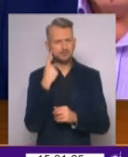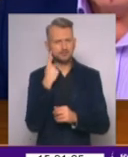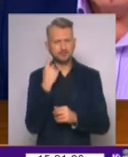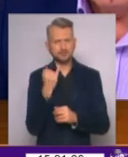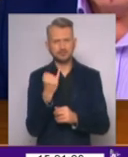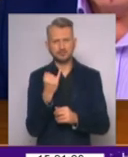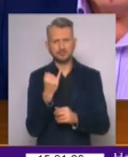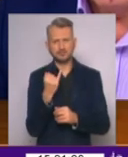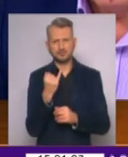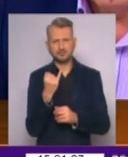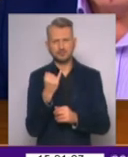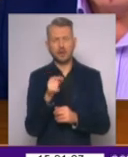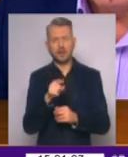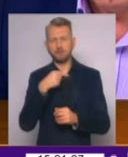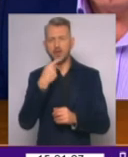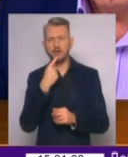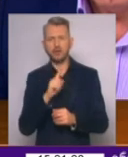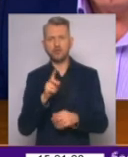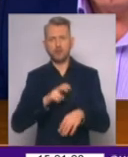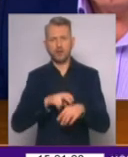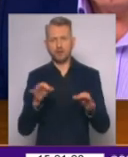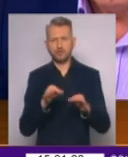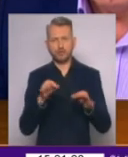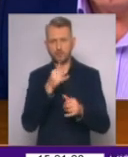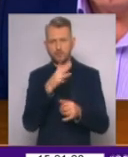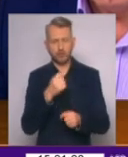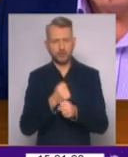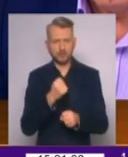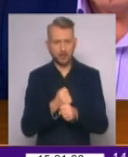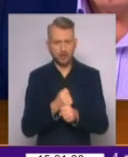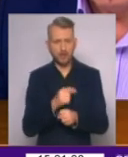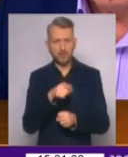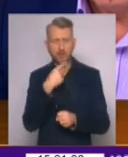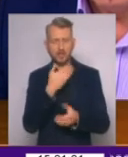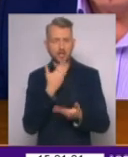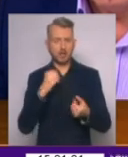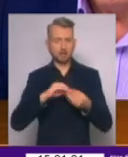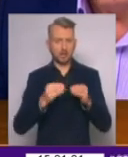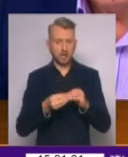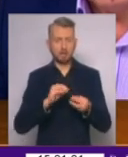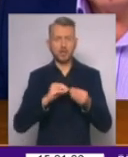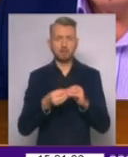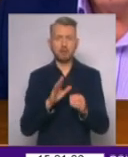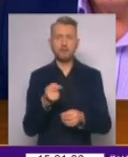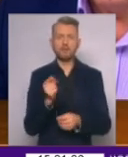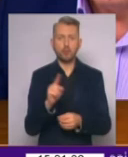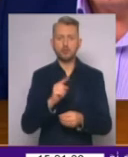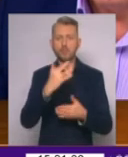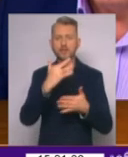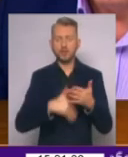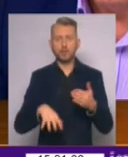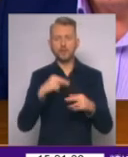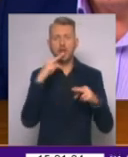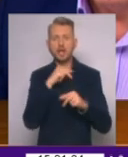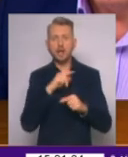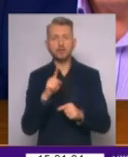повыбрасывалось, которое лекарство. Вы говорите, что врач ничего не может сделать, что вы говорите, нет проблем. Проблема в том, что в списку все лекарства,